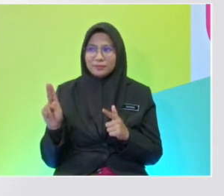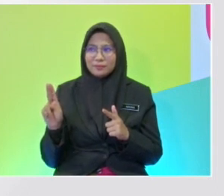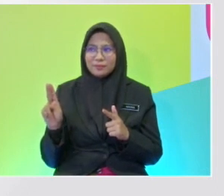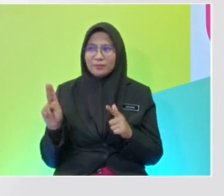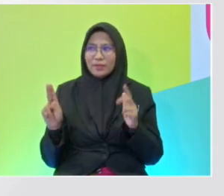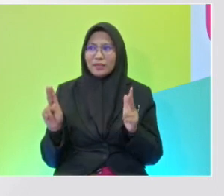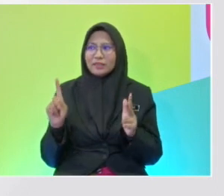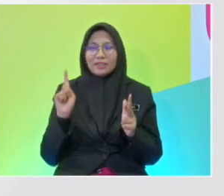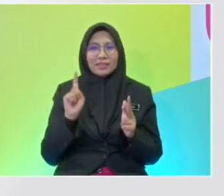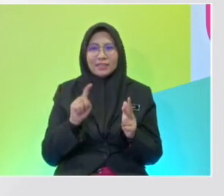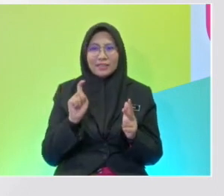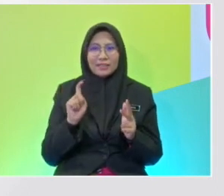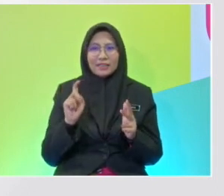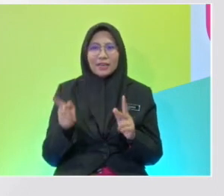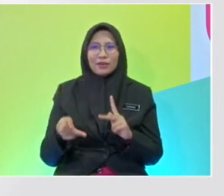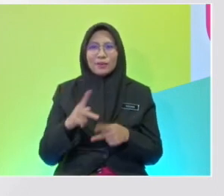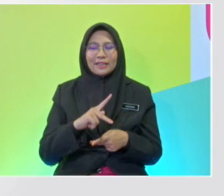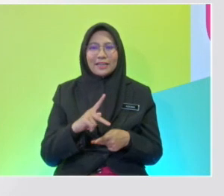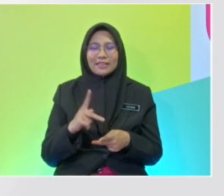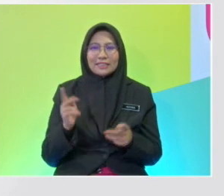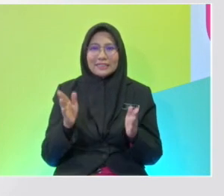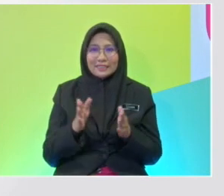klik kotak kecil sebelah menu diffuse